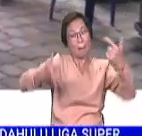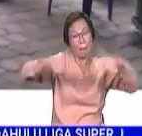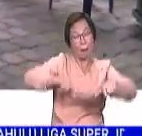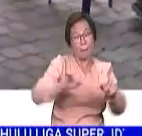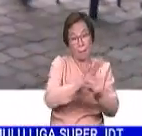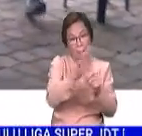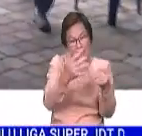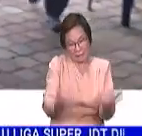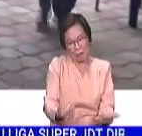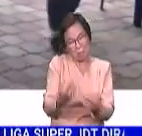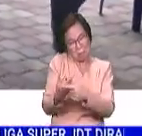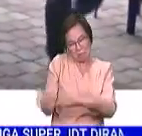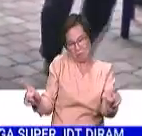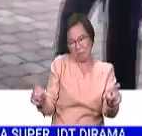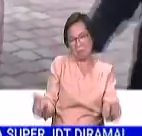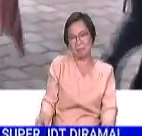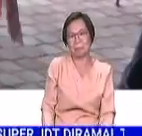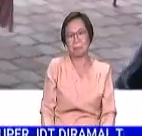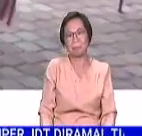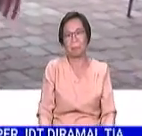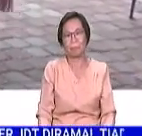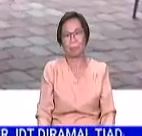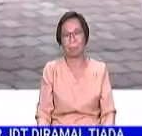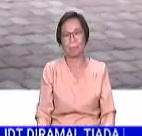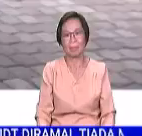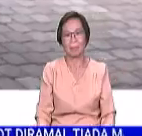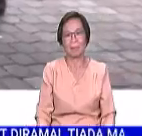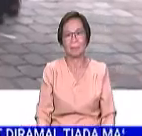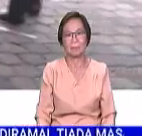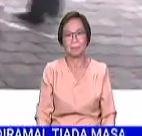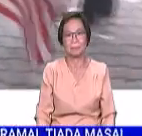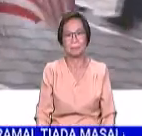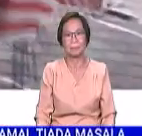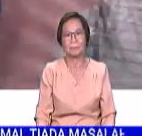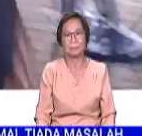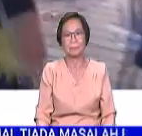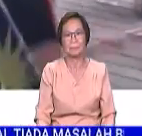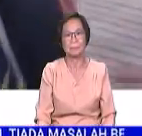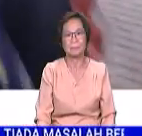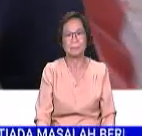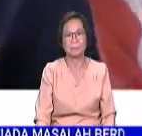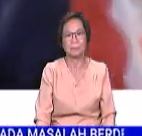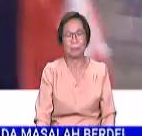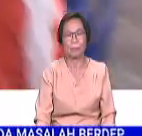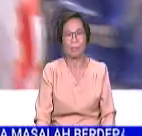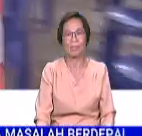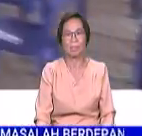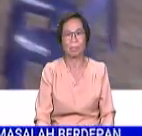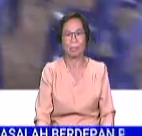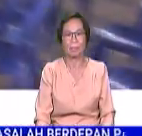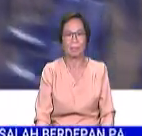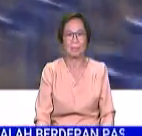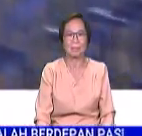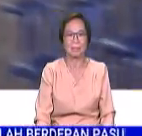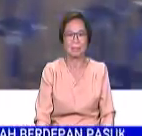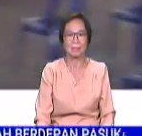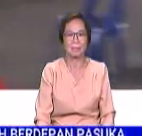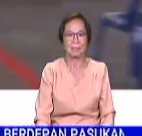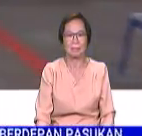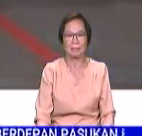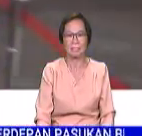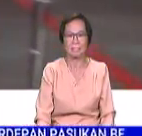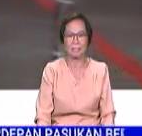dilanda pen ini hai hai hai hai hai